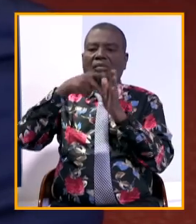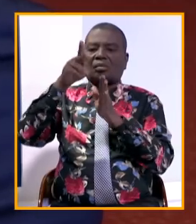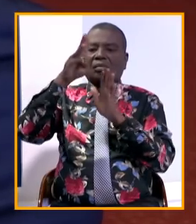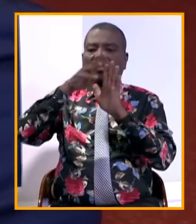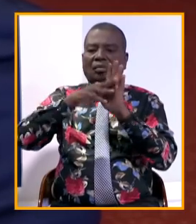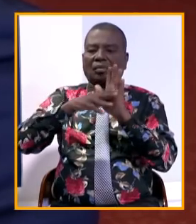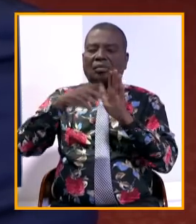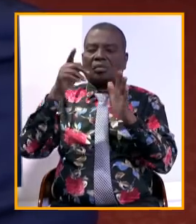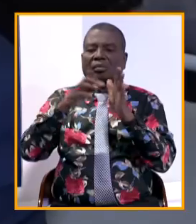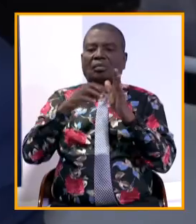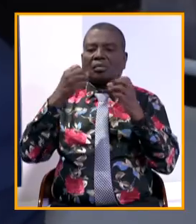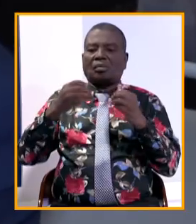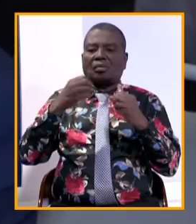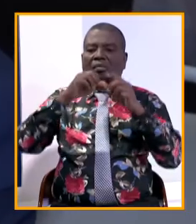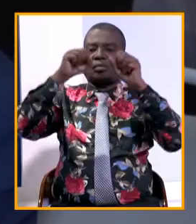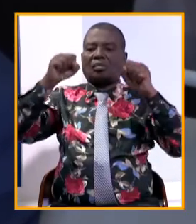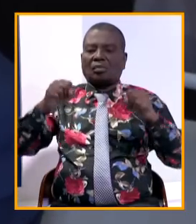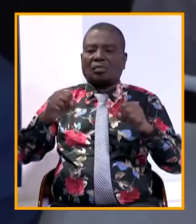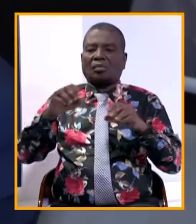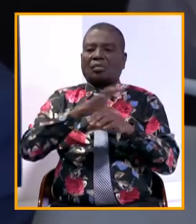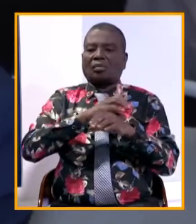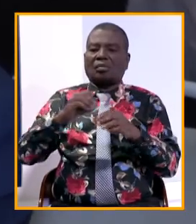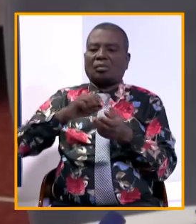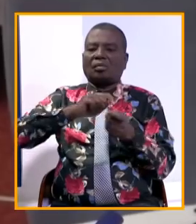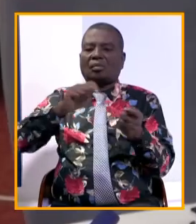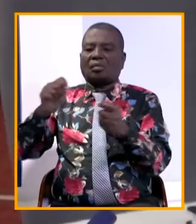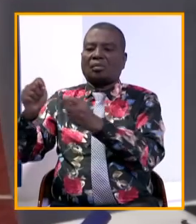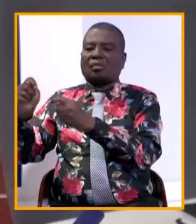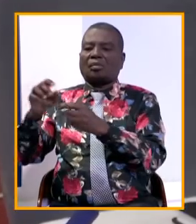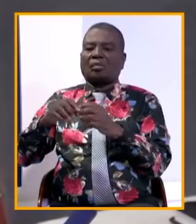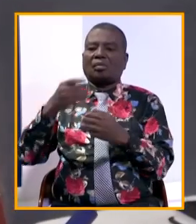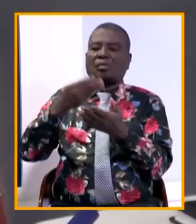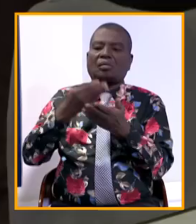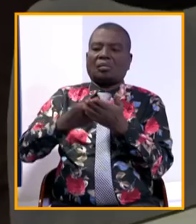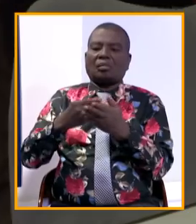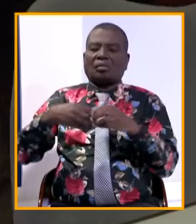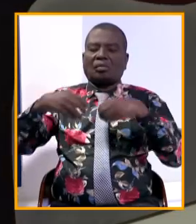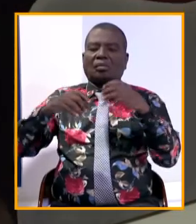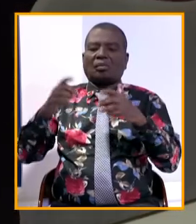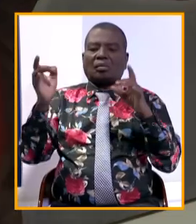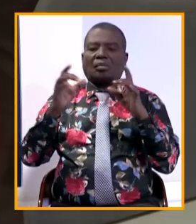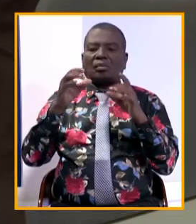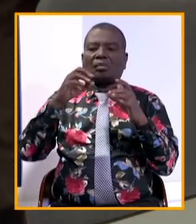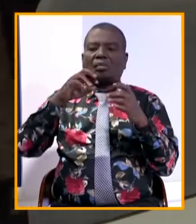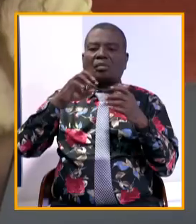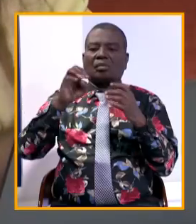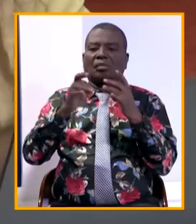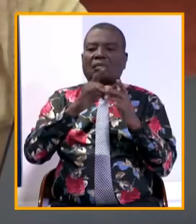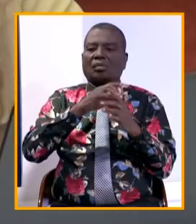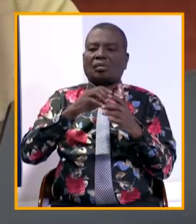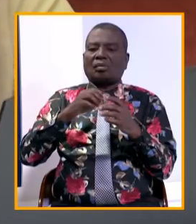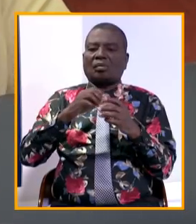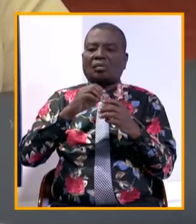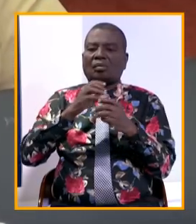instantanés touchent de nombreux secteurs, principalement les transferts de fonds, le commerce électronique, mais aussi de proximité tels que la